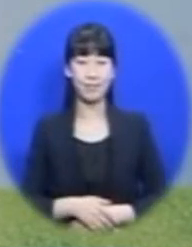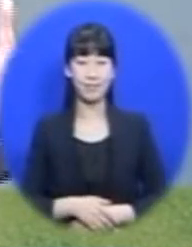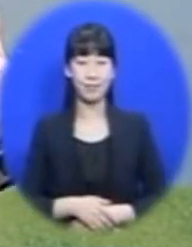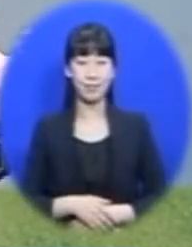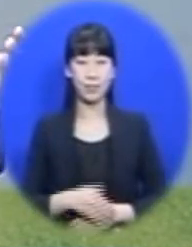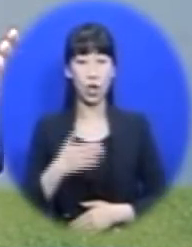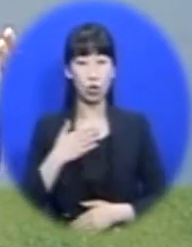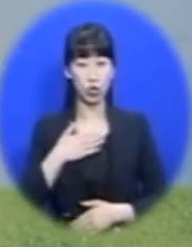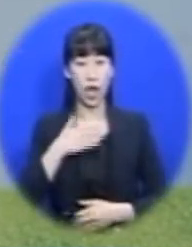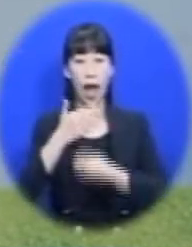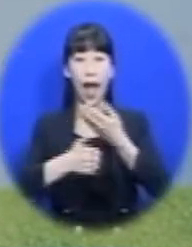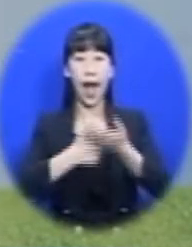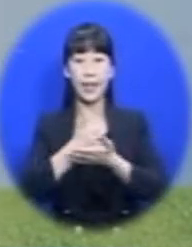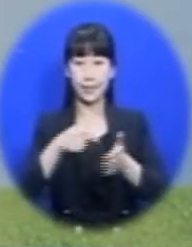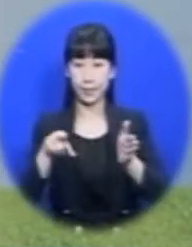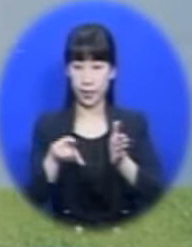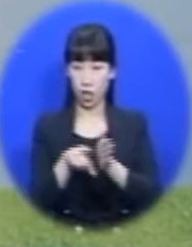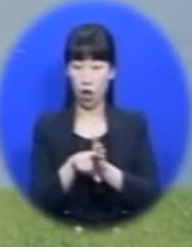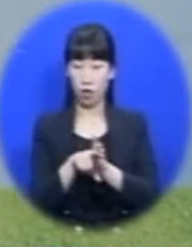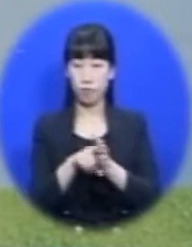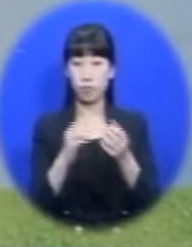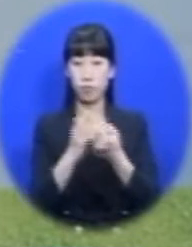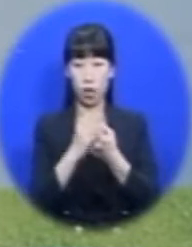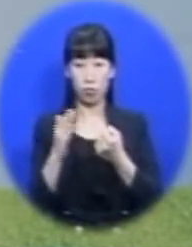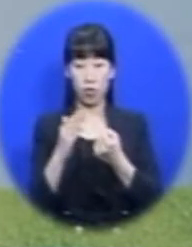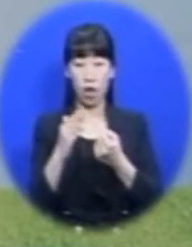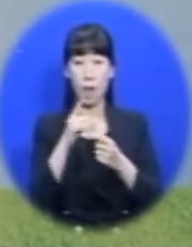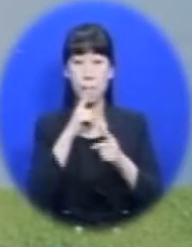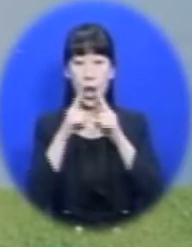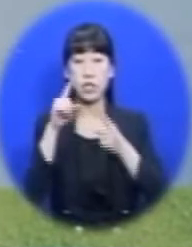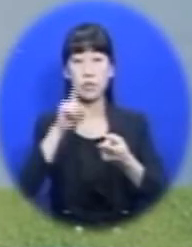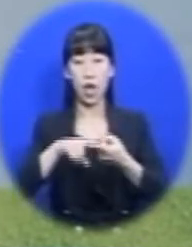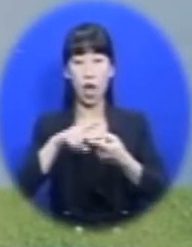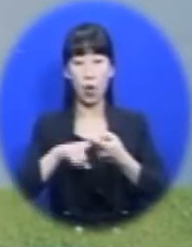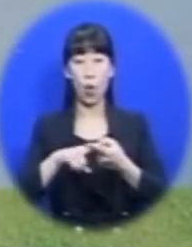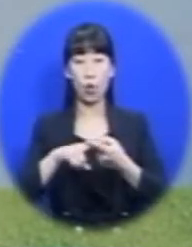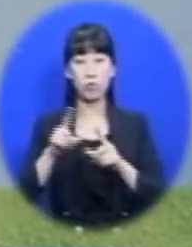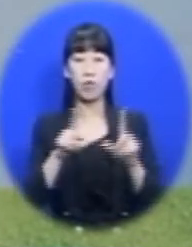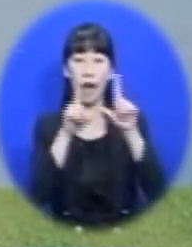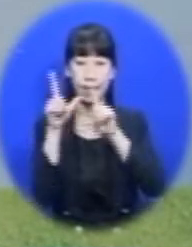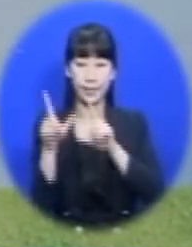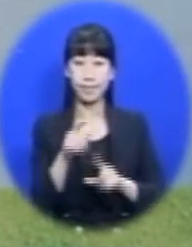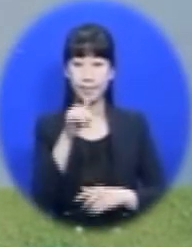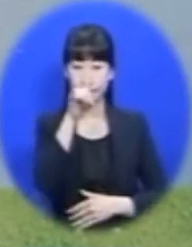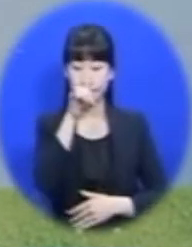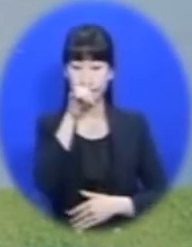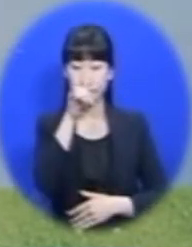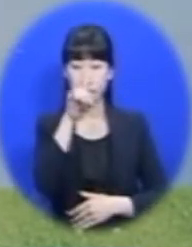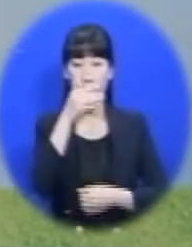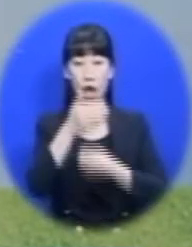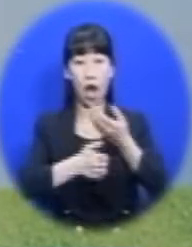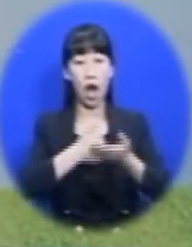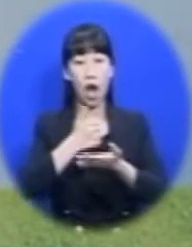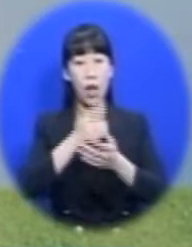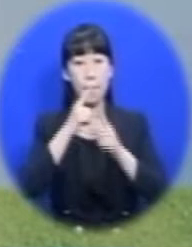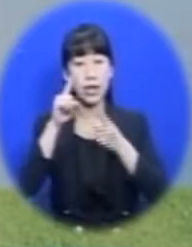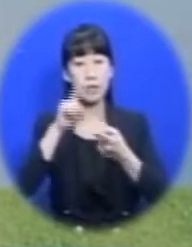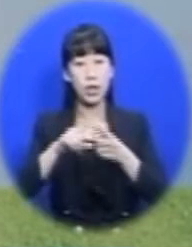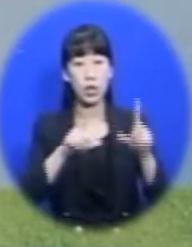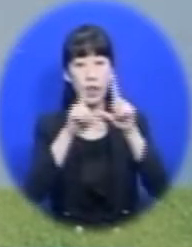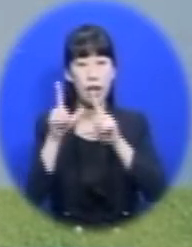하나님을 믿으니까 하나님의 말씀대로 담대하게 사는 겁니다. 하나님의 말씀대로 산다는 것은